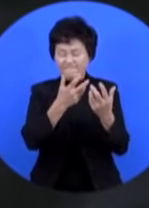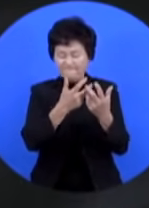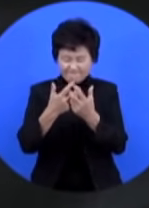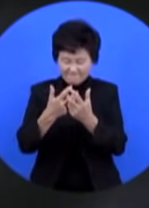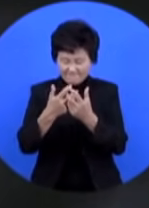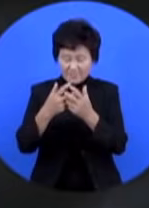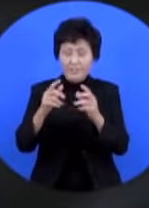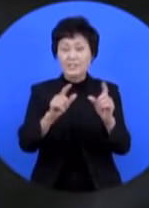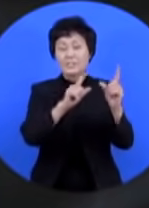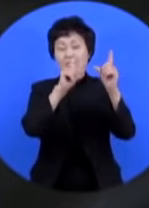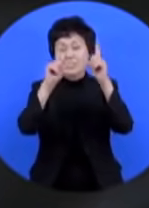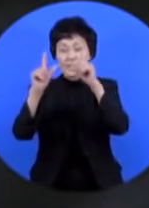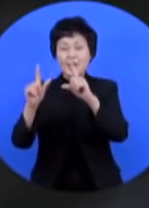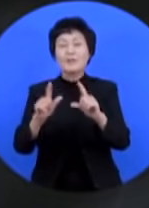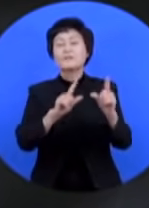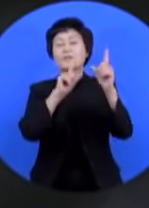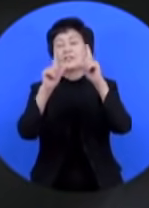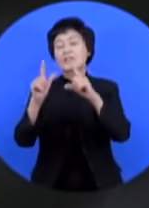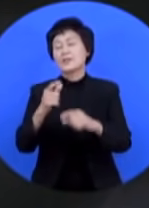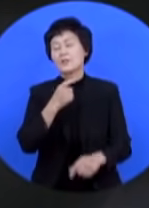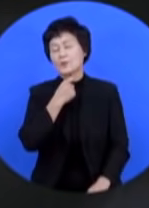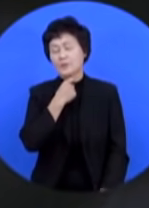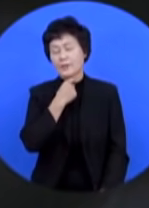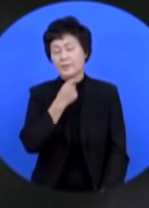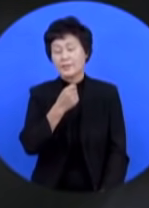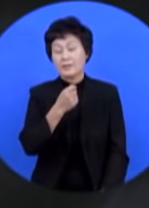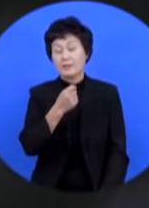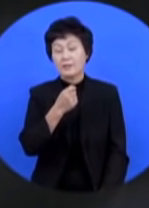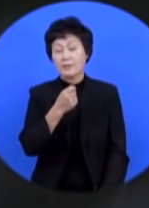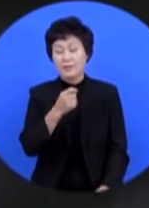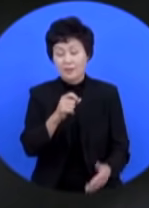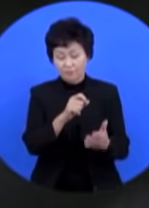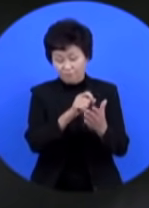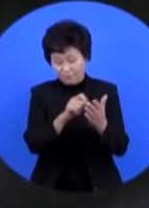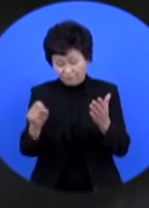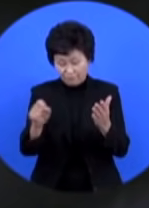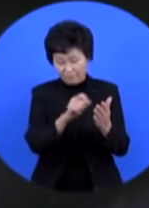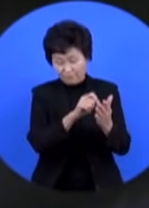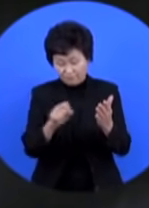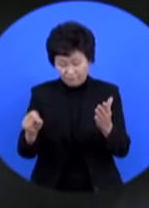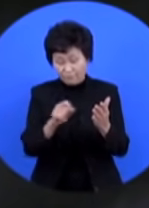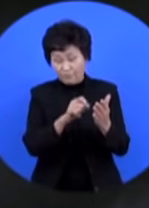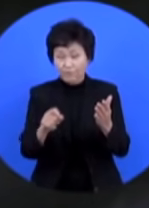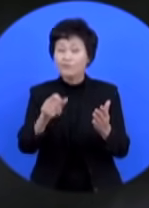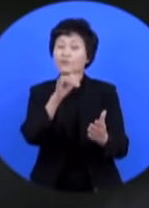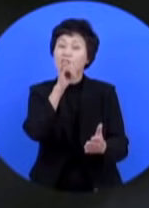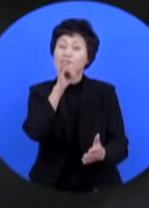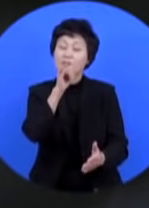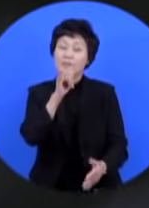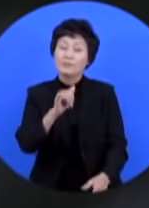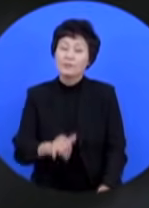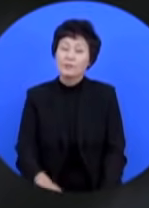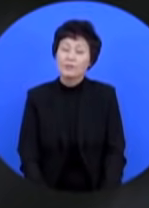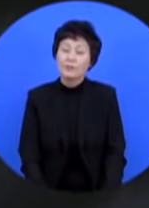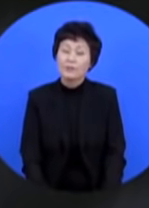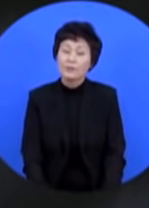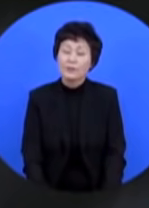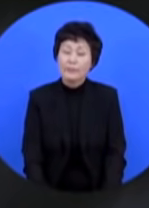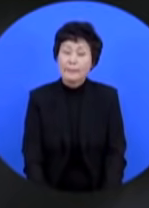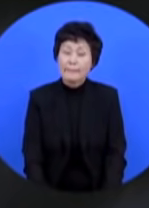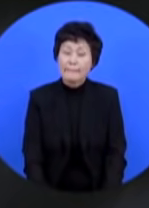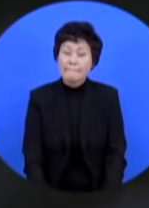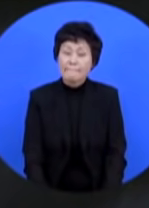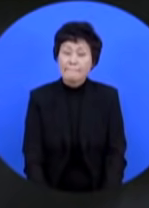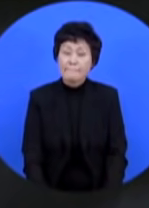원합니다. 그 부분에 이렇게 줄을 쳐놨어요. 그 외에도 또 많이